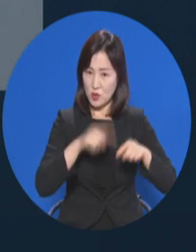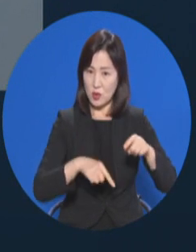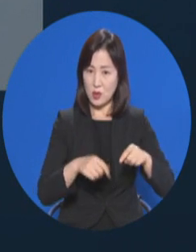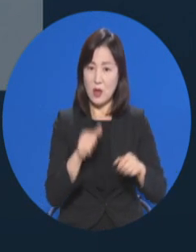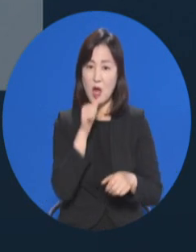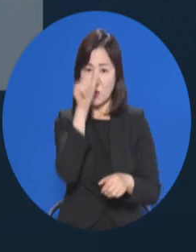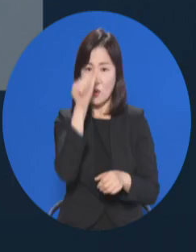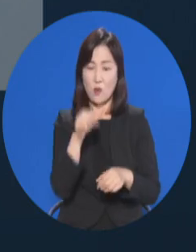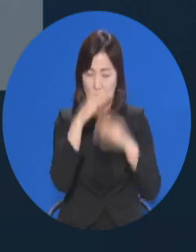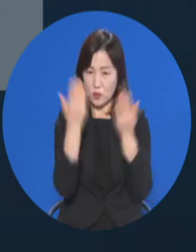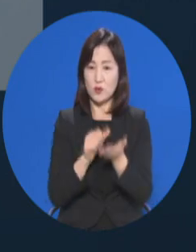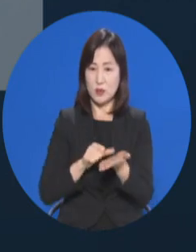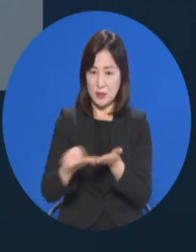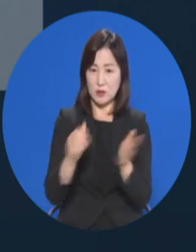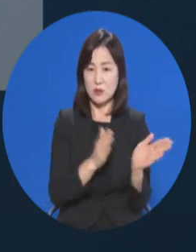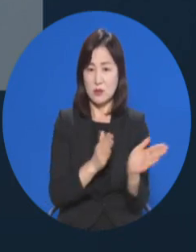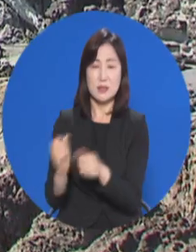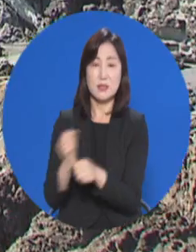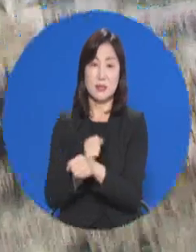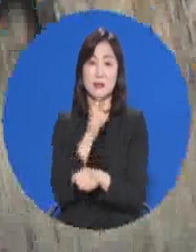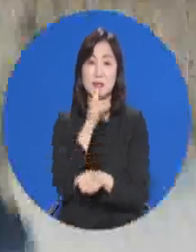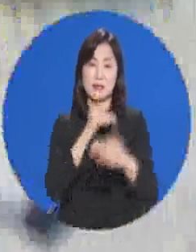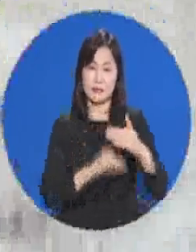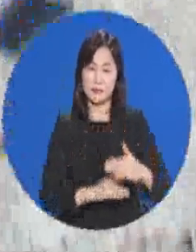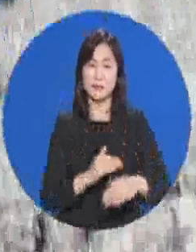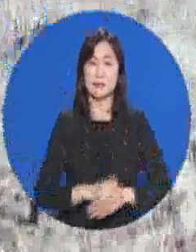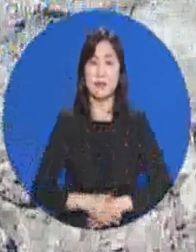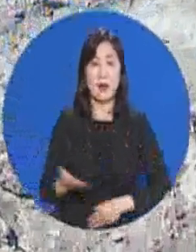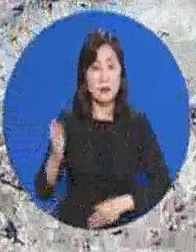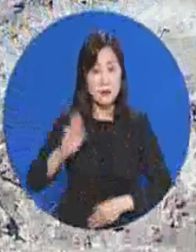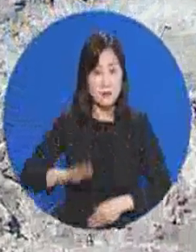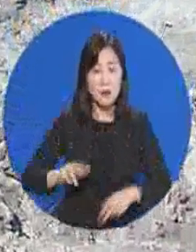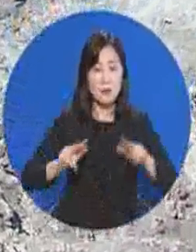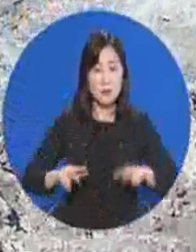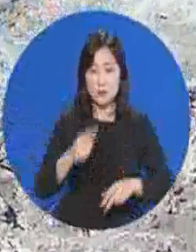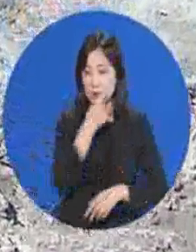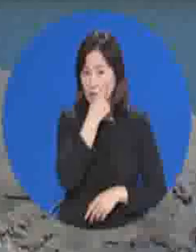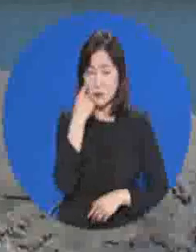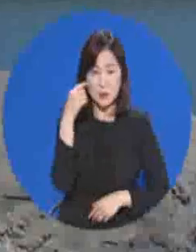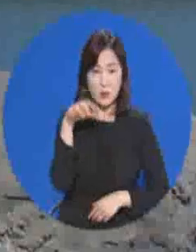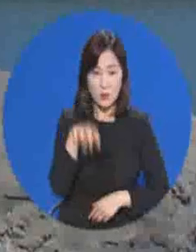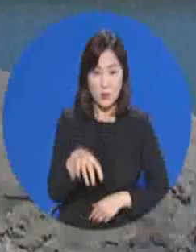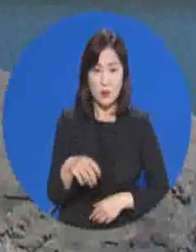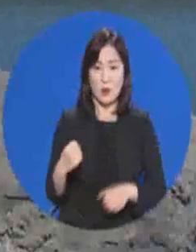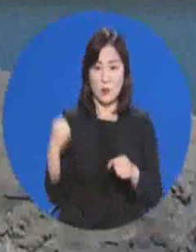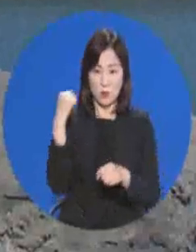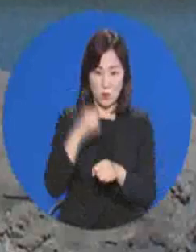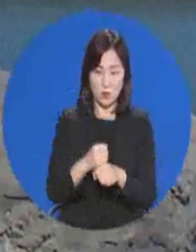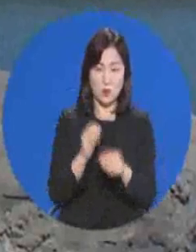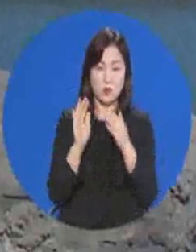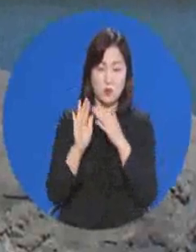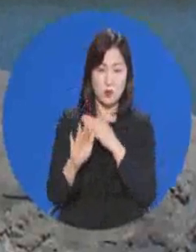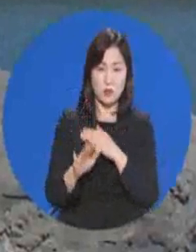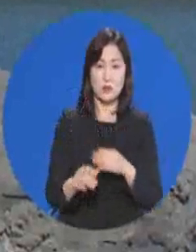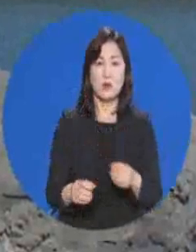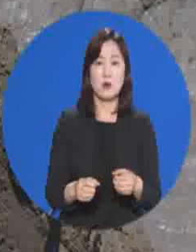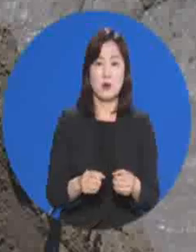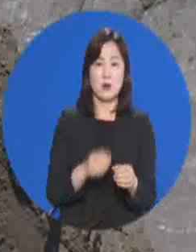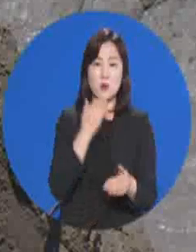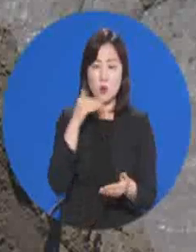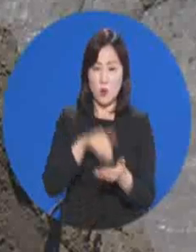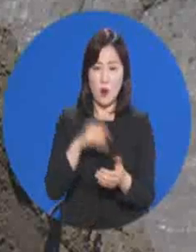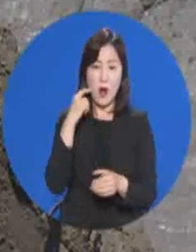제거하겠다는 내용이 주였습니다 하지만 현장에서는 원상복구 이외에도 시멘트로 인조 갯바위를 만드는